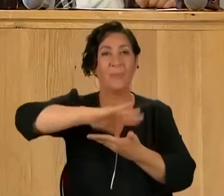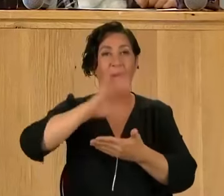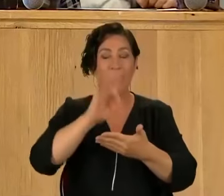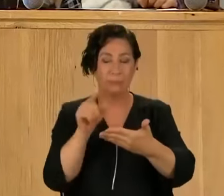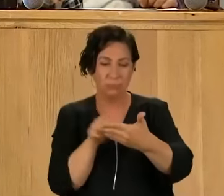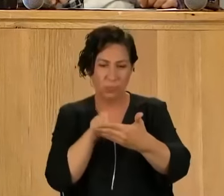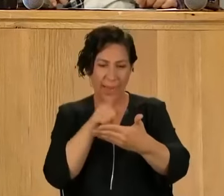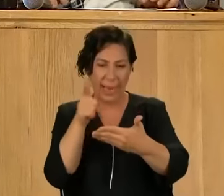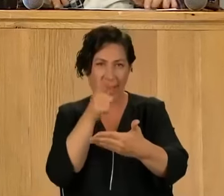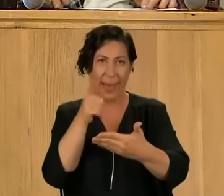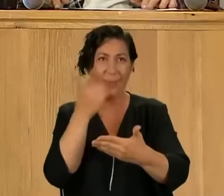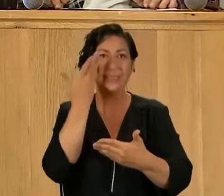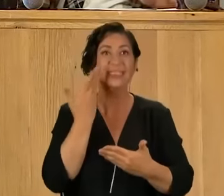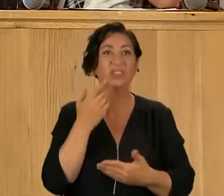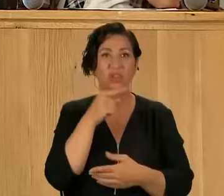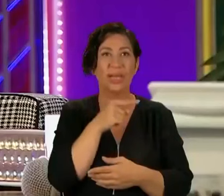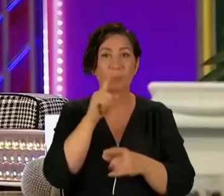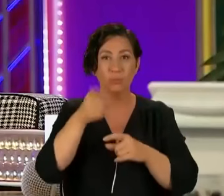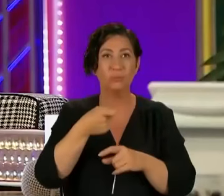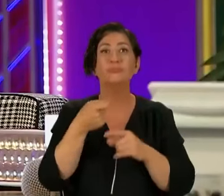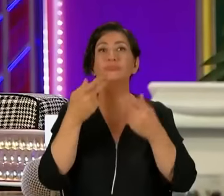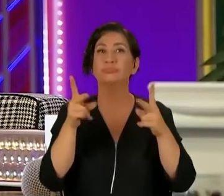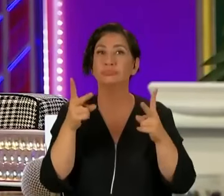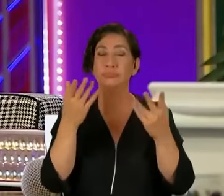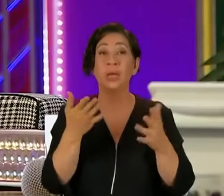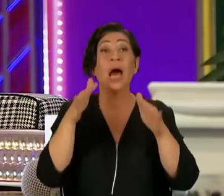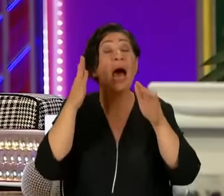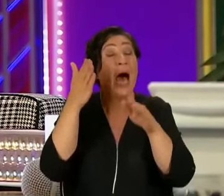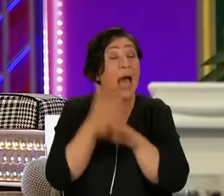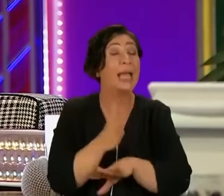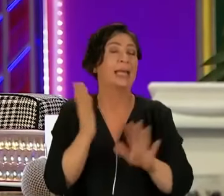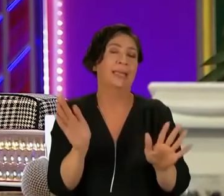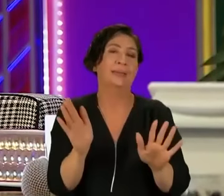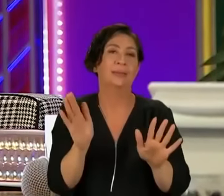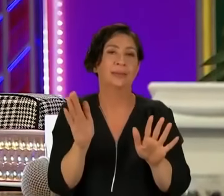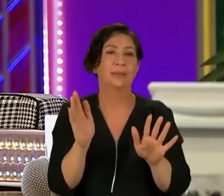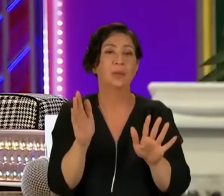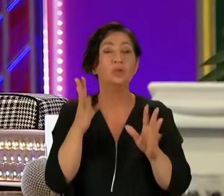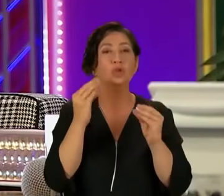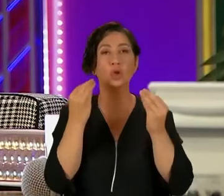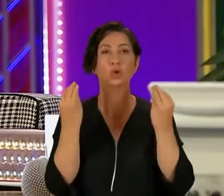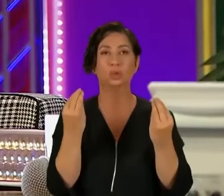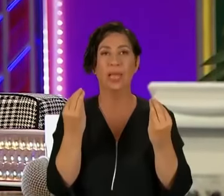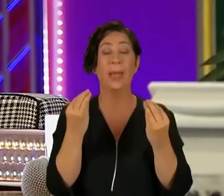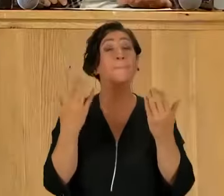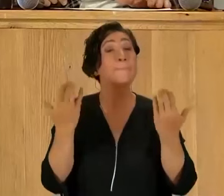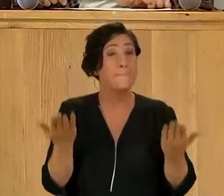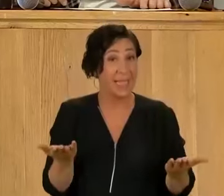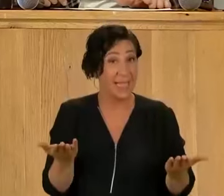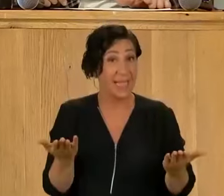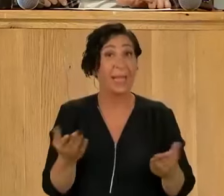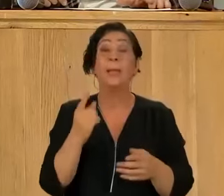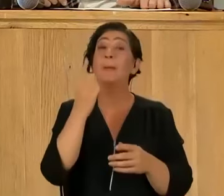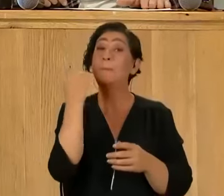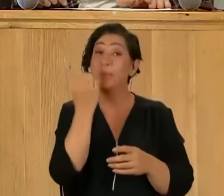laptoplarından hemen bu klibi bulup izleyebilirler. Hakikaten, evet. Hakikaten çok güzel. Peki